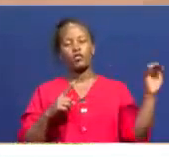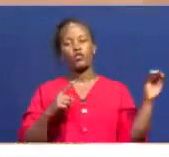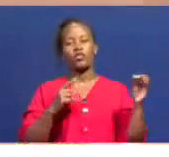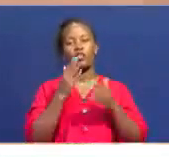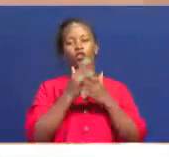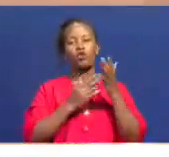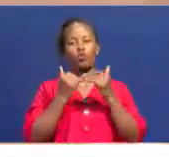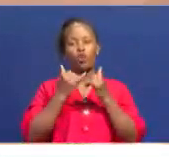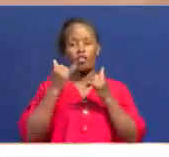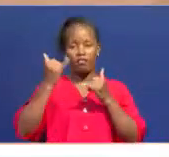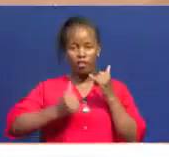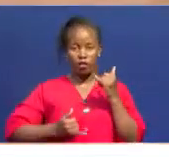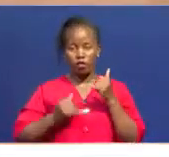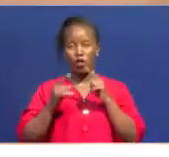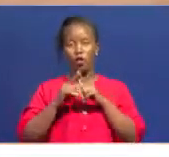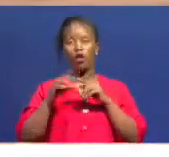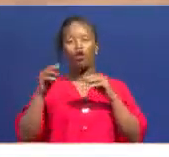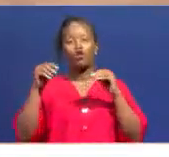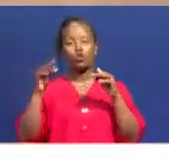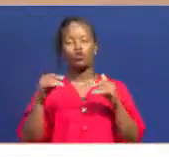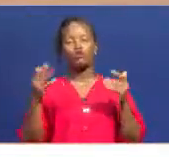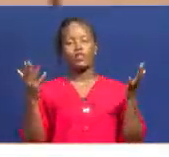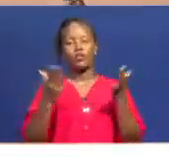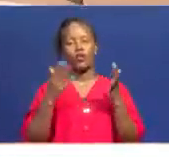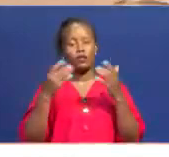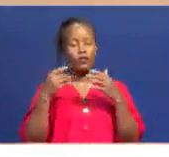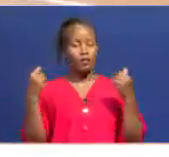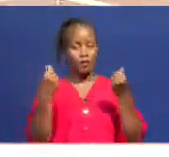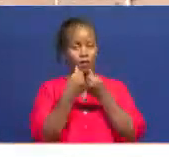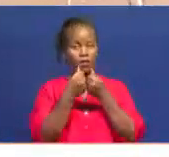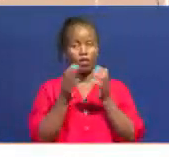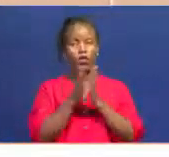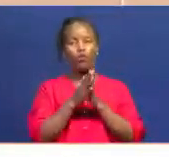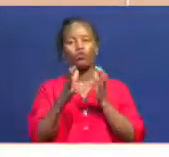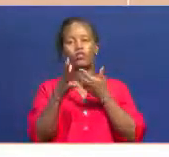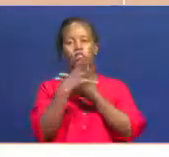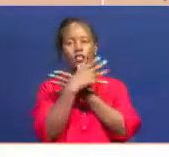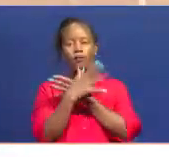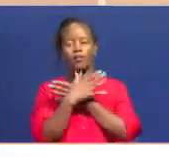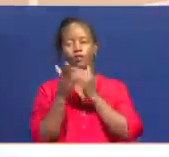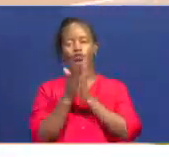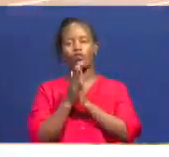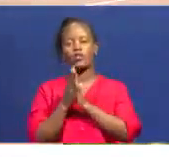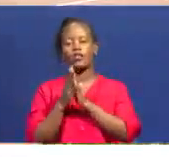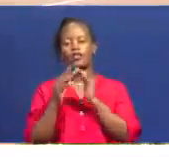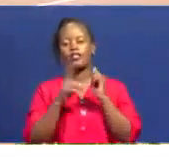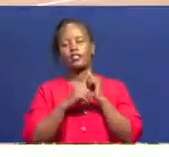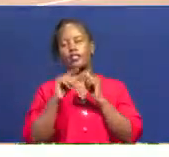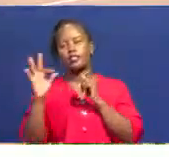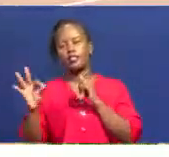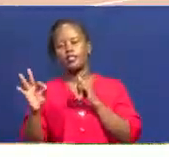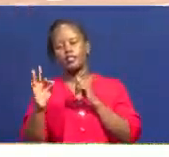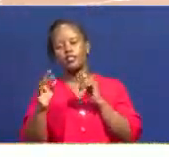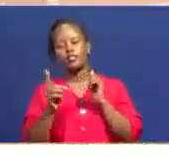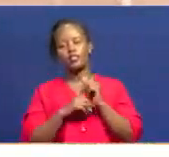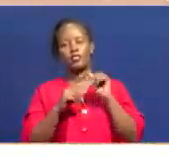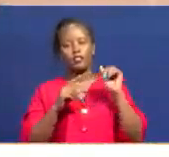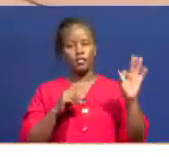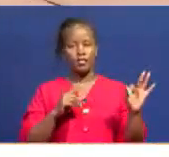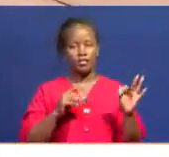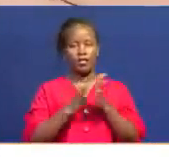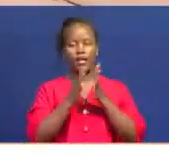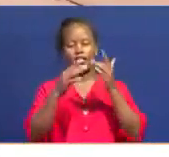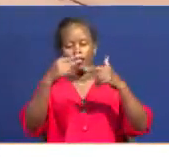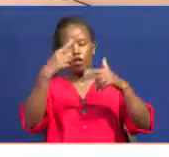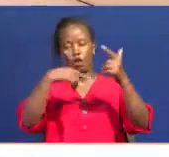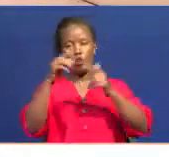na kufuzu kwa finali ambapo alimlemea Mbelgiji Millie Fries kwa seti za 6-3, 6-3 na kushinda mkondo wa kwanza